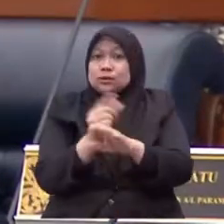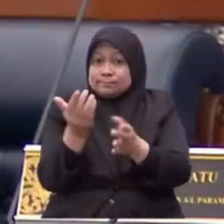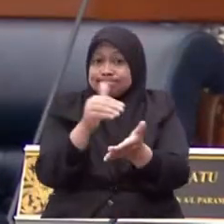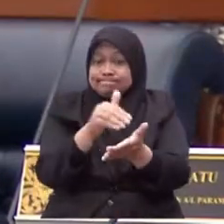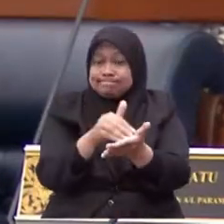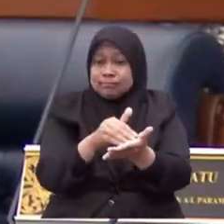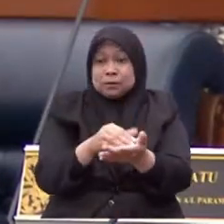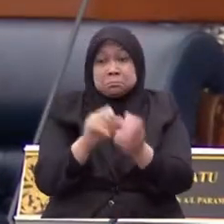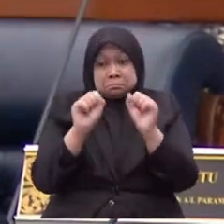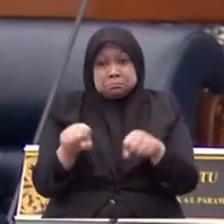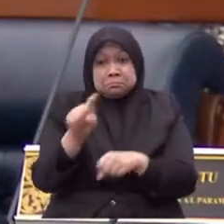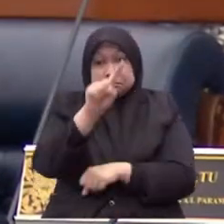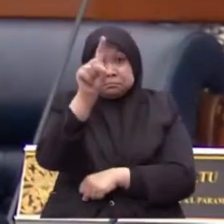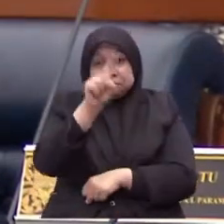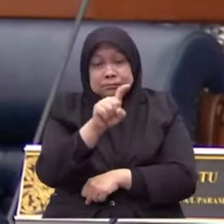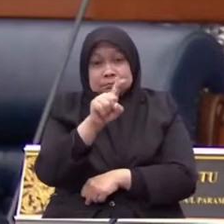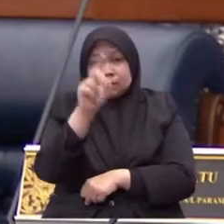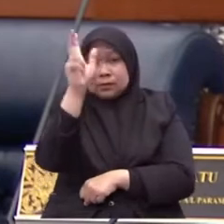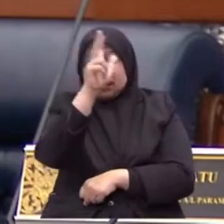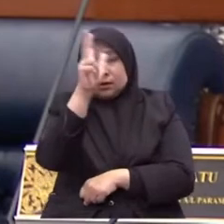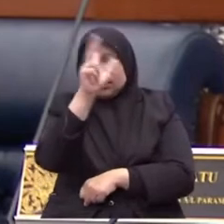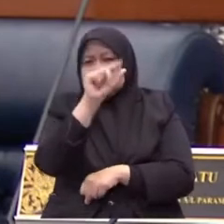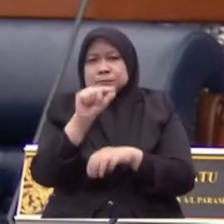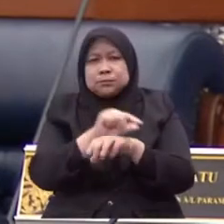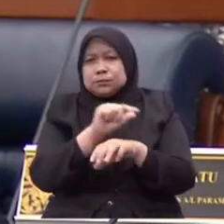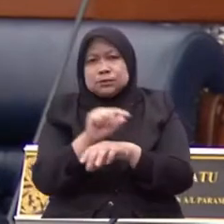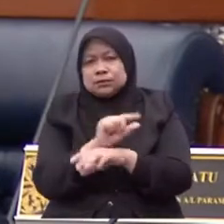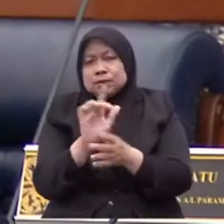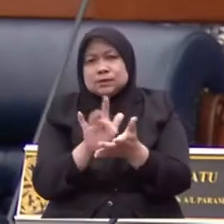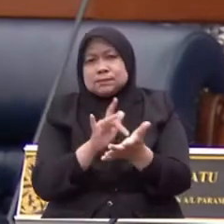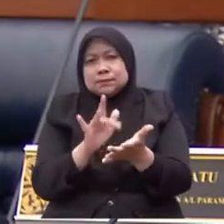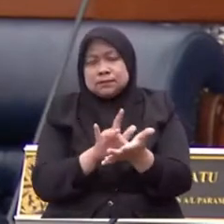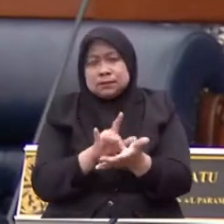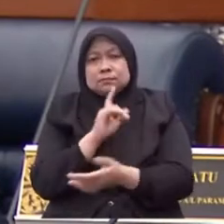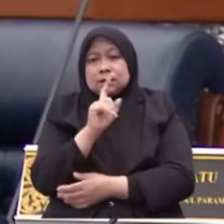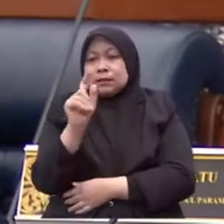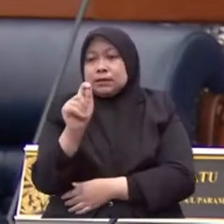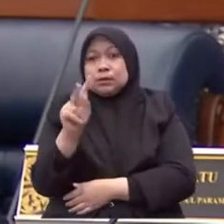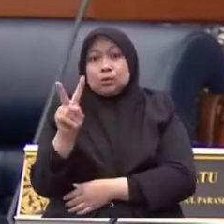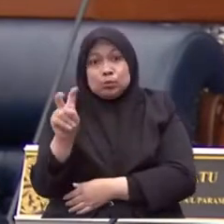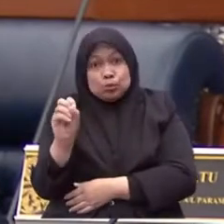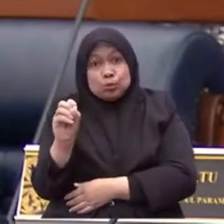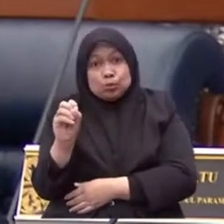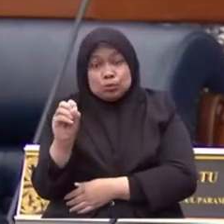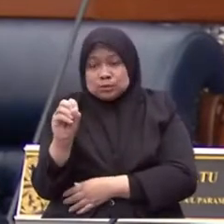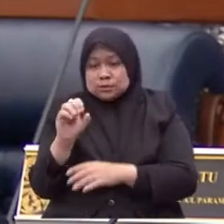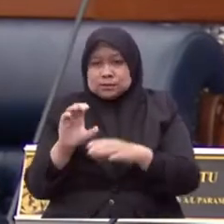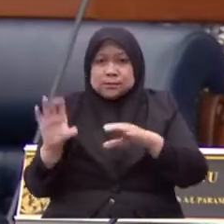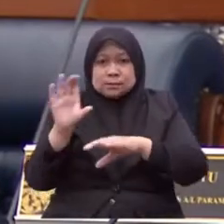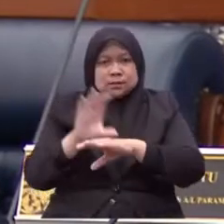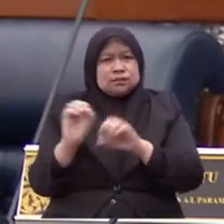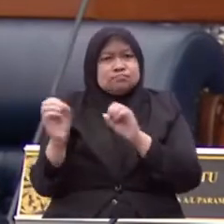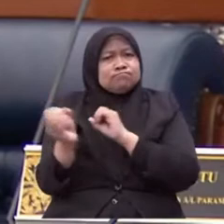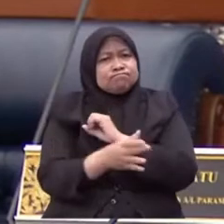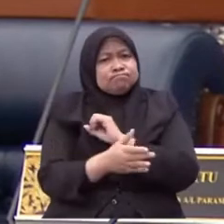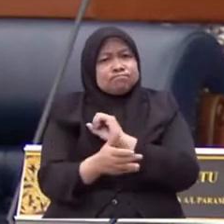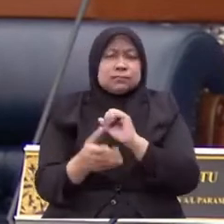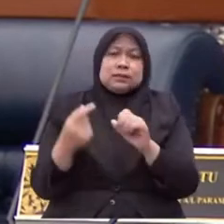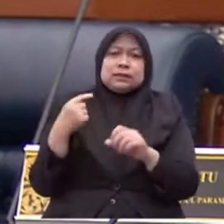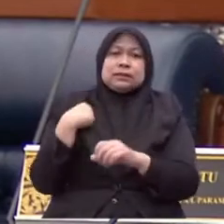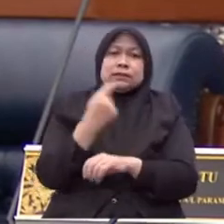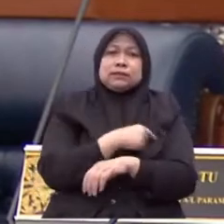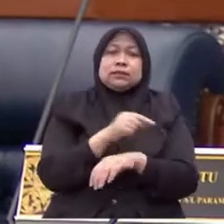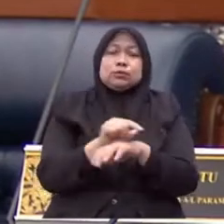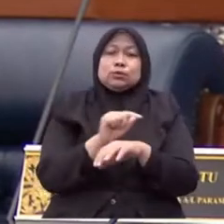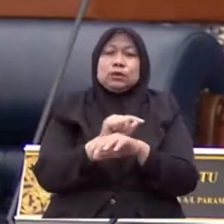jadi Bolehkah kerajaan menggunakan kesempatan ini memenangkan 32 subsidi mereka akan dimasukkan kita